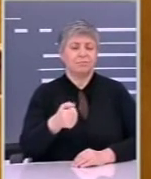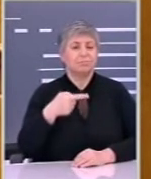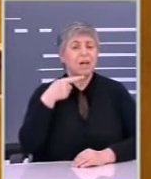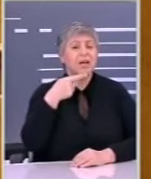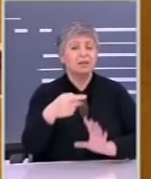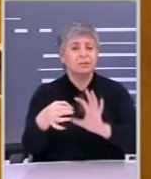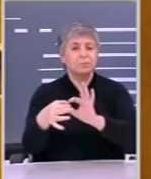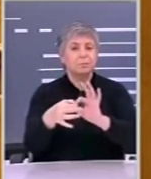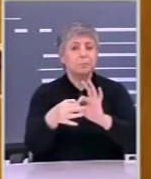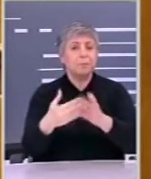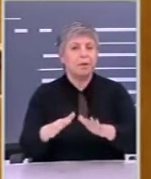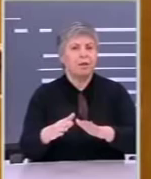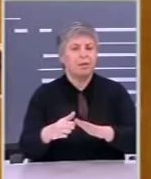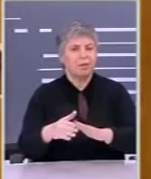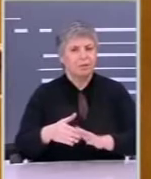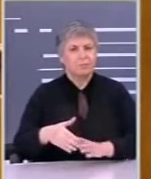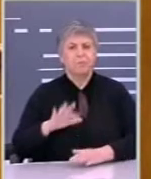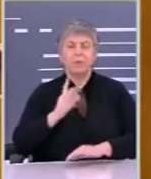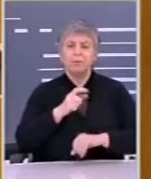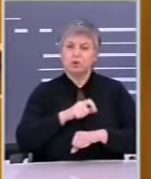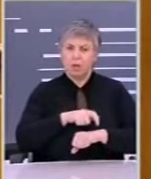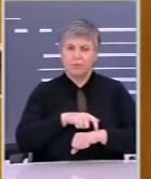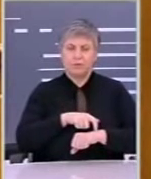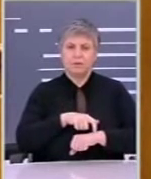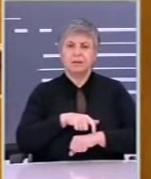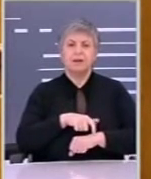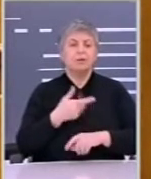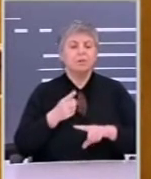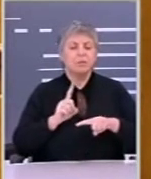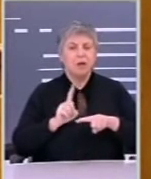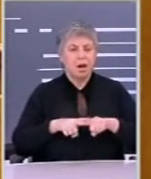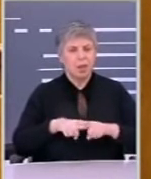βρισκόμαστε για άλλη μια φορά ως χώρα σε μια κρίσιμη στιγμή.